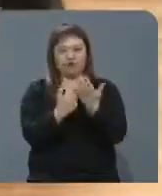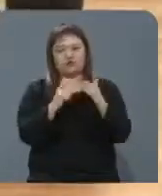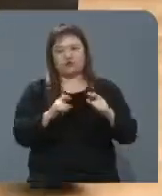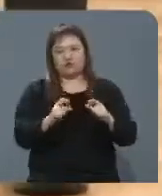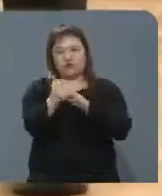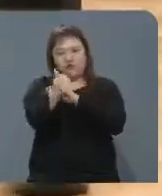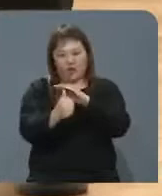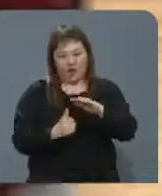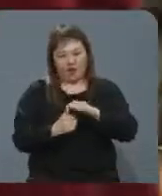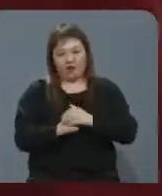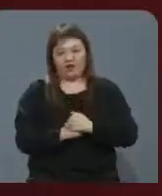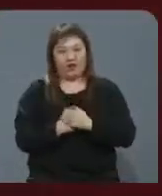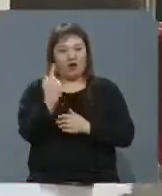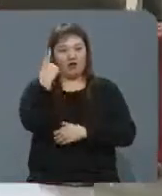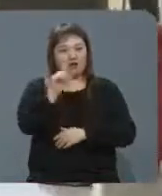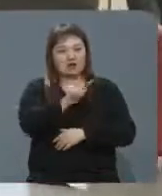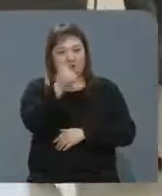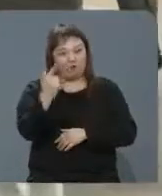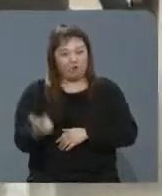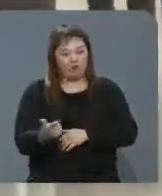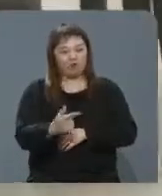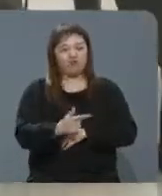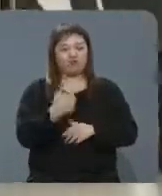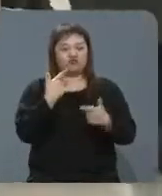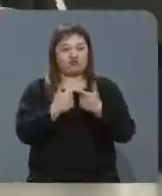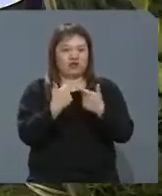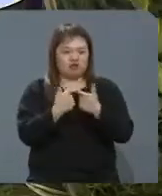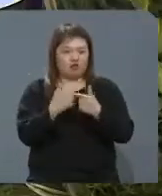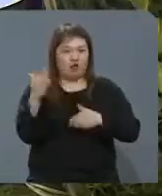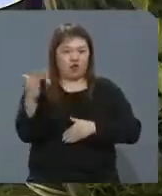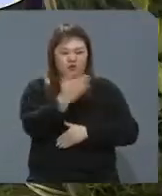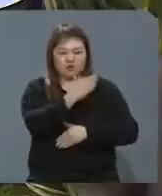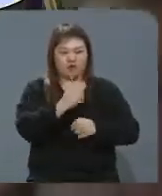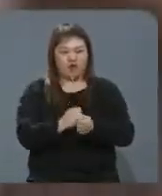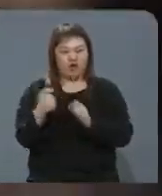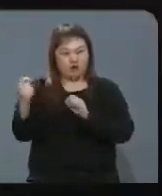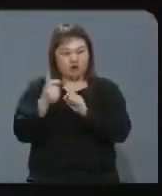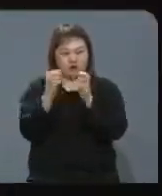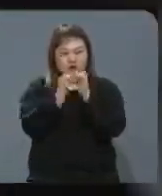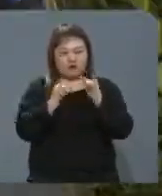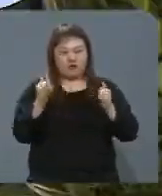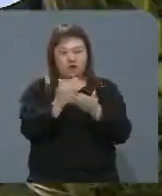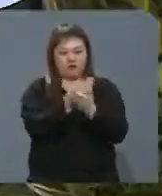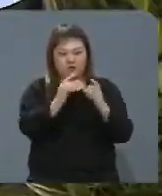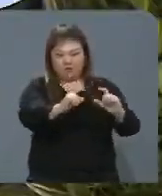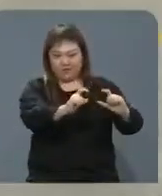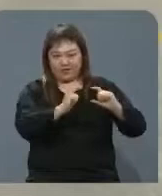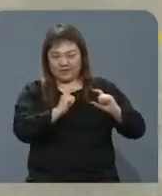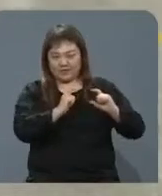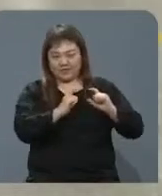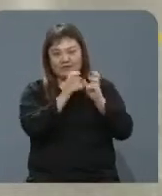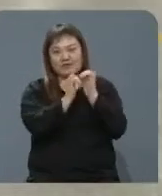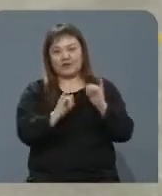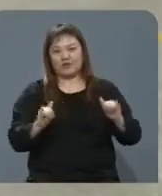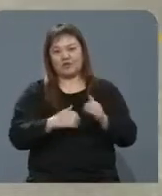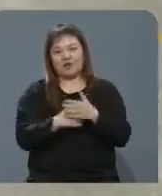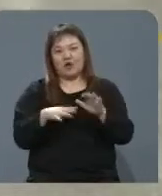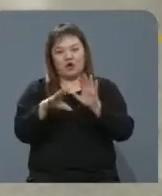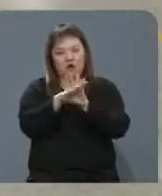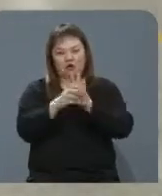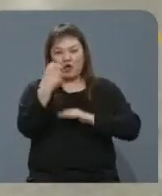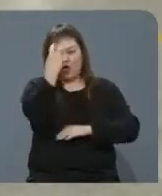들어왔습니다. 어제 오전 부산보건소로부터 확진자의 접촉자로 통보받은 이 자가격리 이탈자는 코로나19